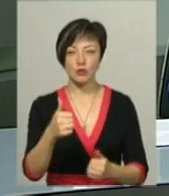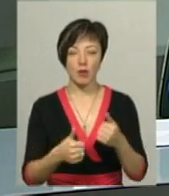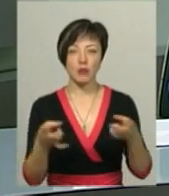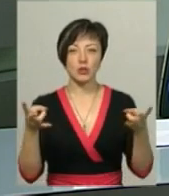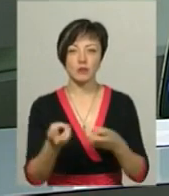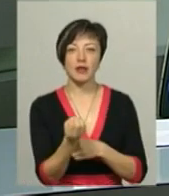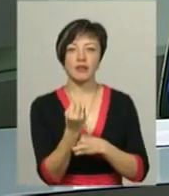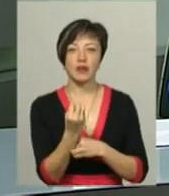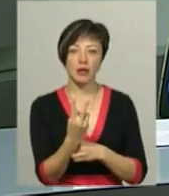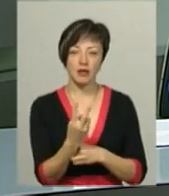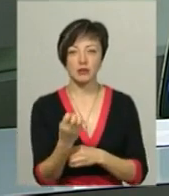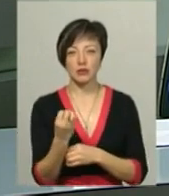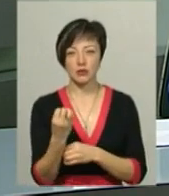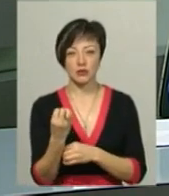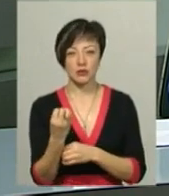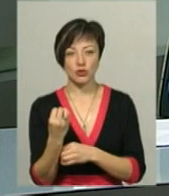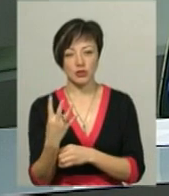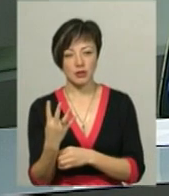потрібно 12-14.